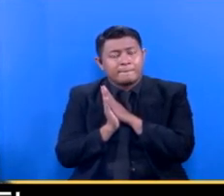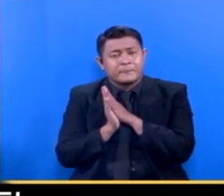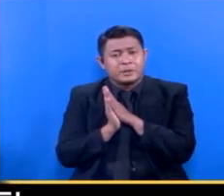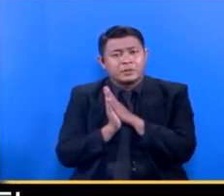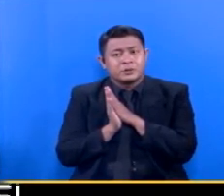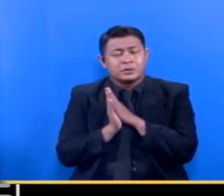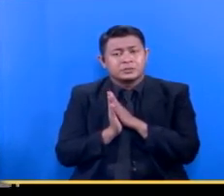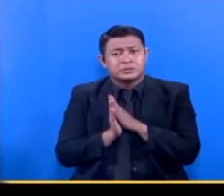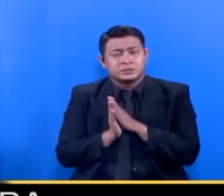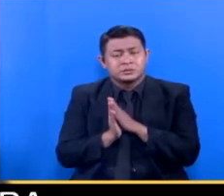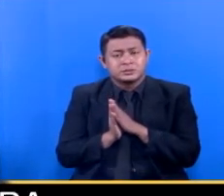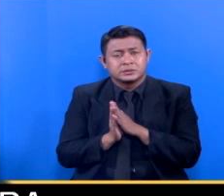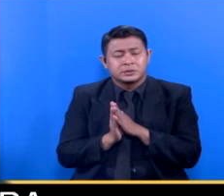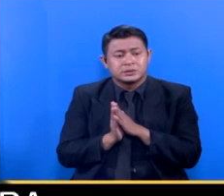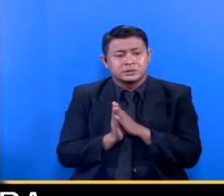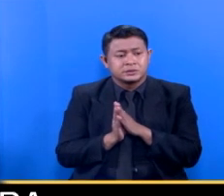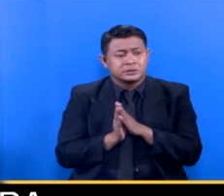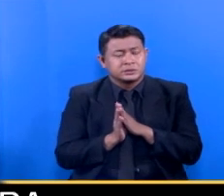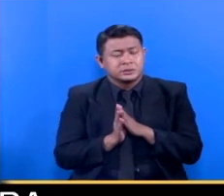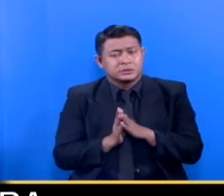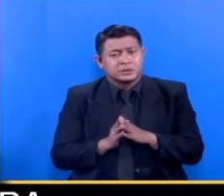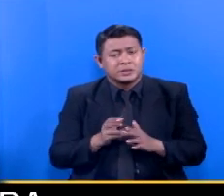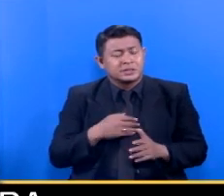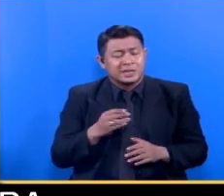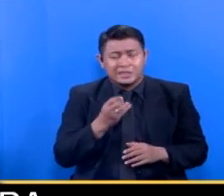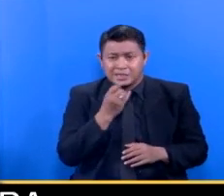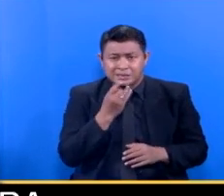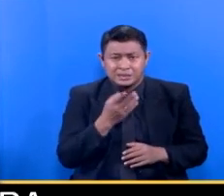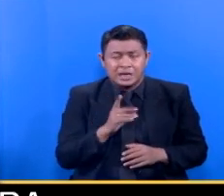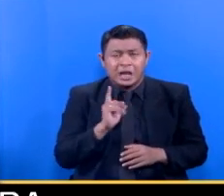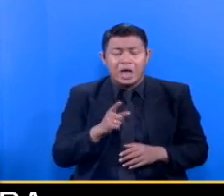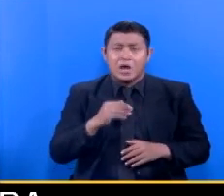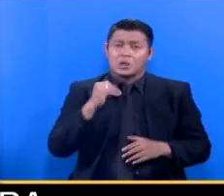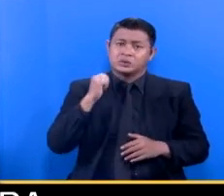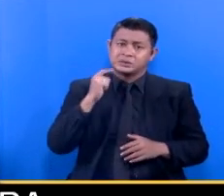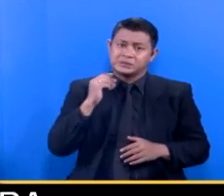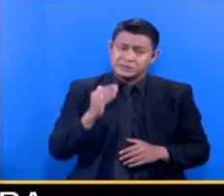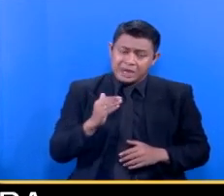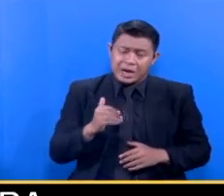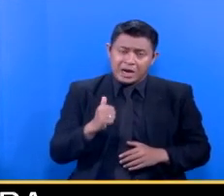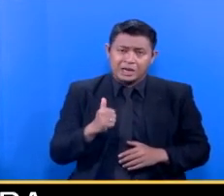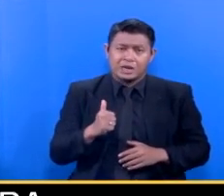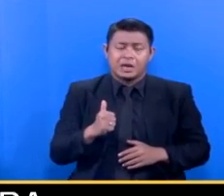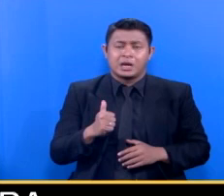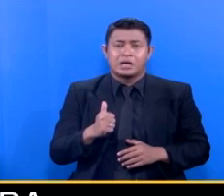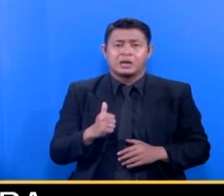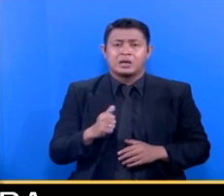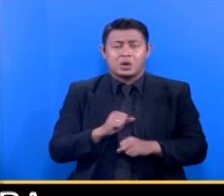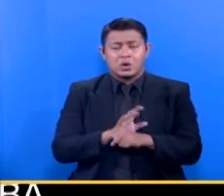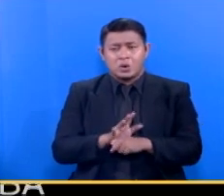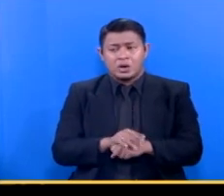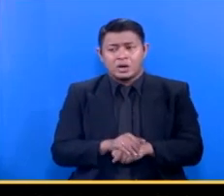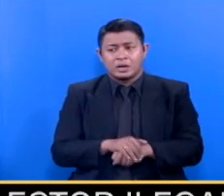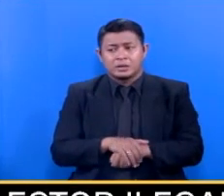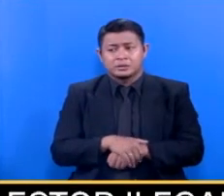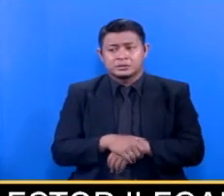jadi non-COVID. Ini enggak, sementara tidak kita izinkan, harus siaga untuk COVID. Ya meskipun kita